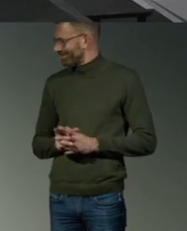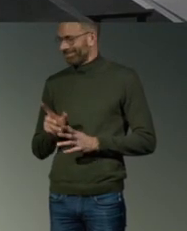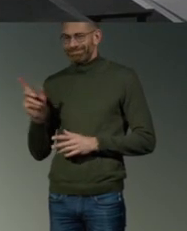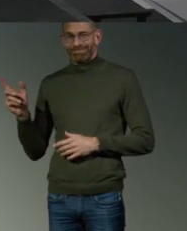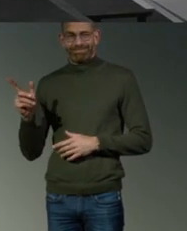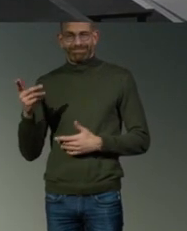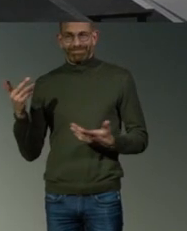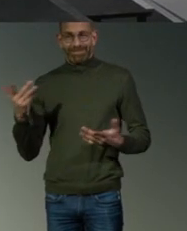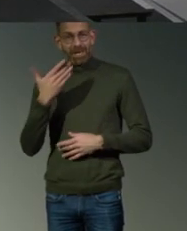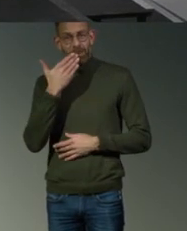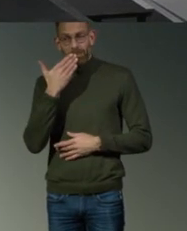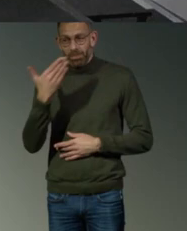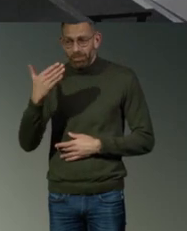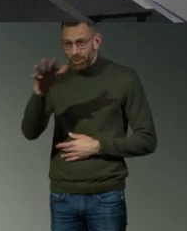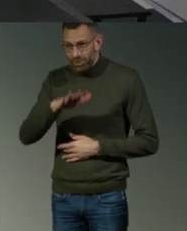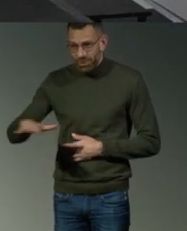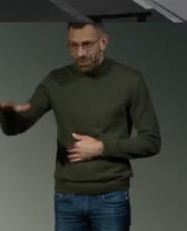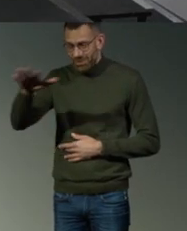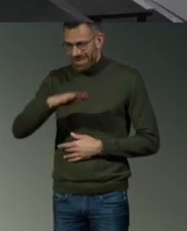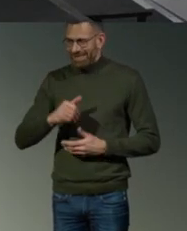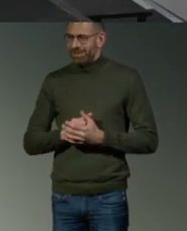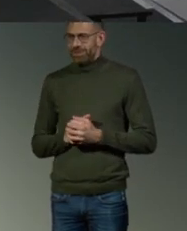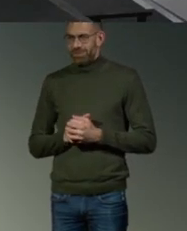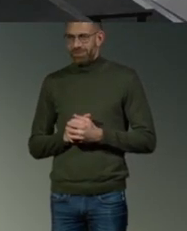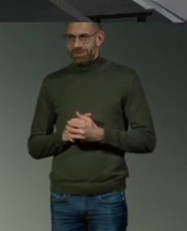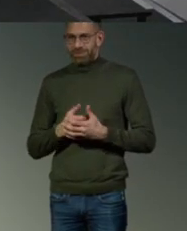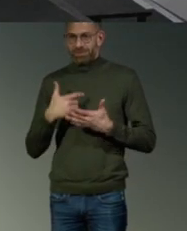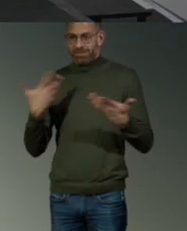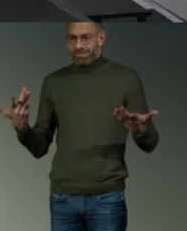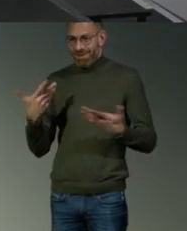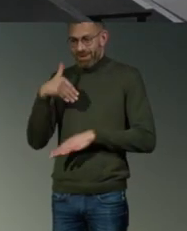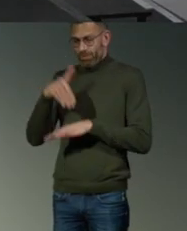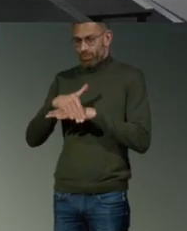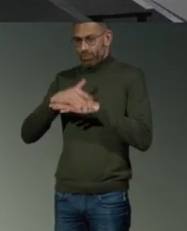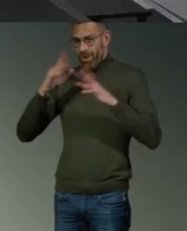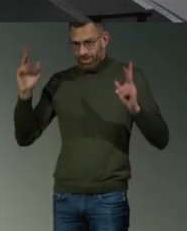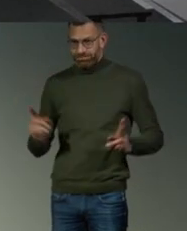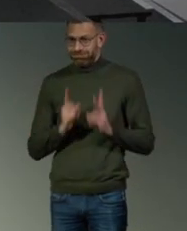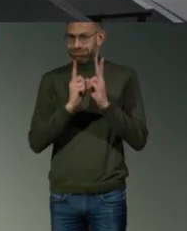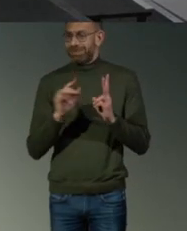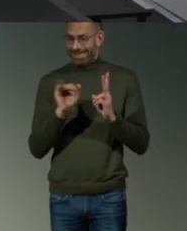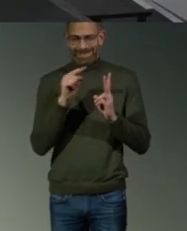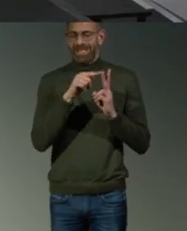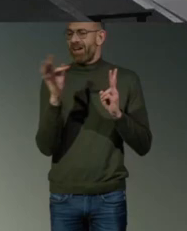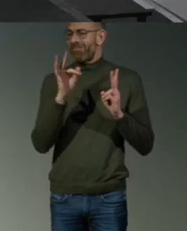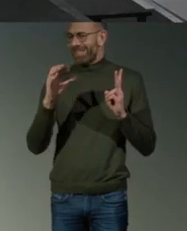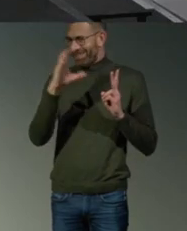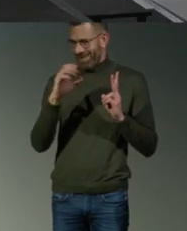Grand bonsoir à toutes et à tous pour une rencontre ce soir avec Fanny Chiarello et Pierre